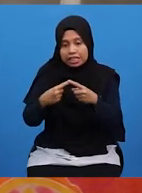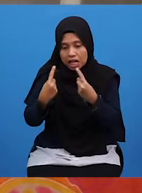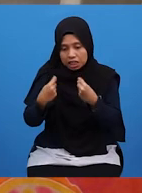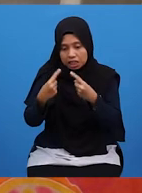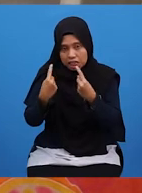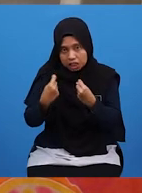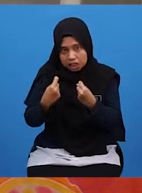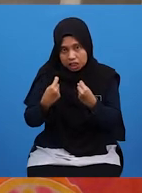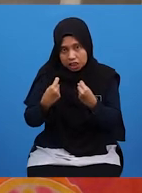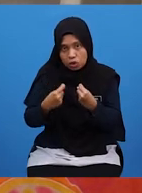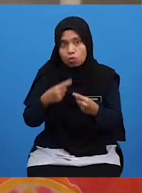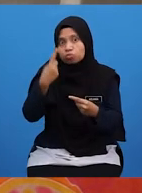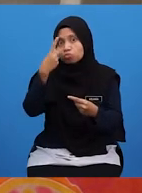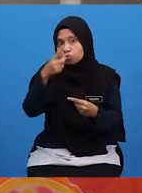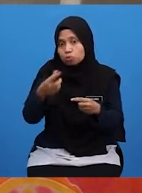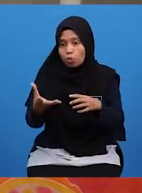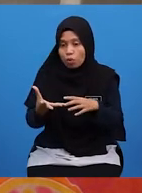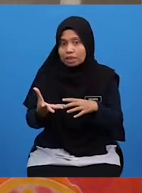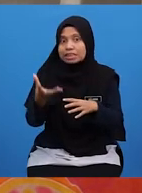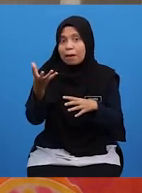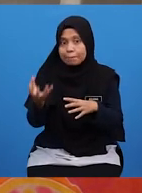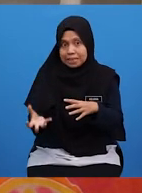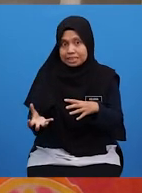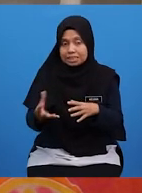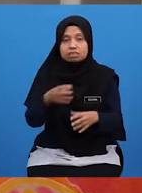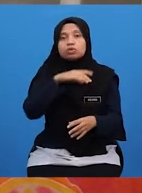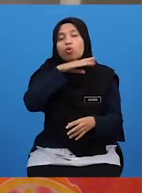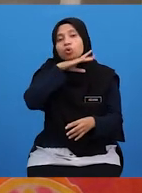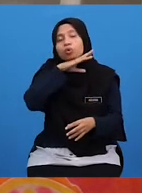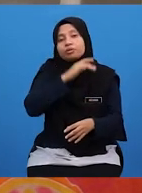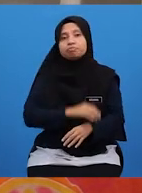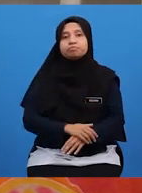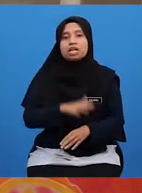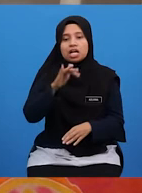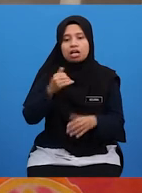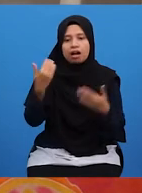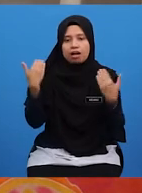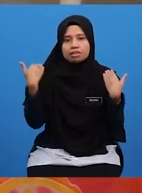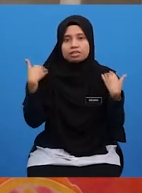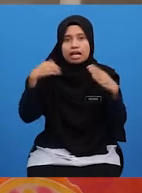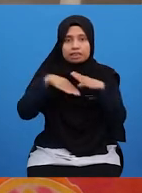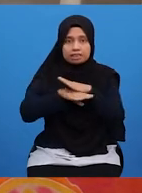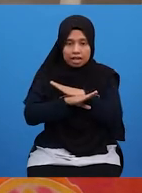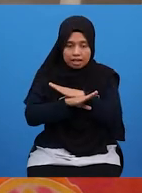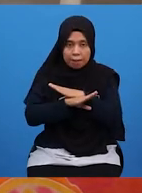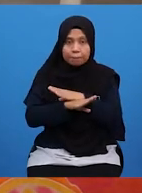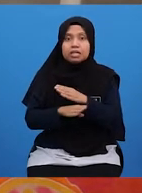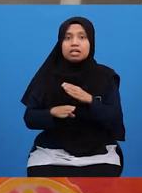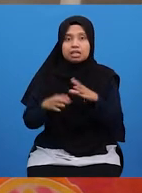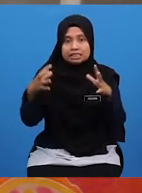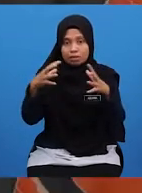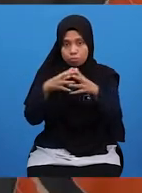penapis lilin bagi menapis habuk atau sisa kotoran yang terdapat dalam sebatian lilin.